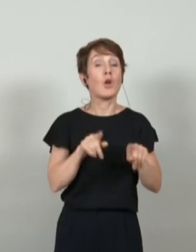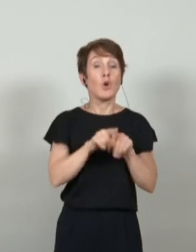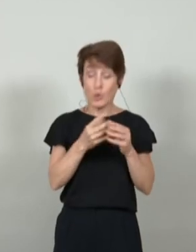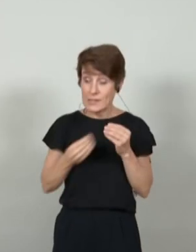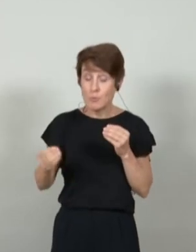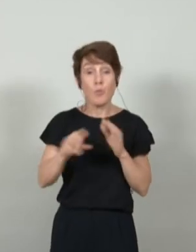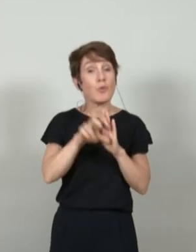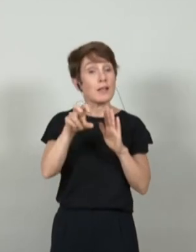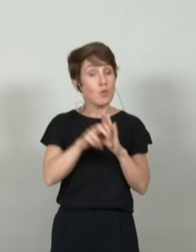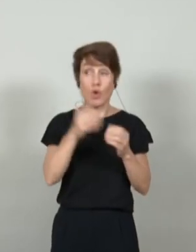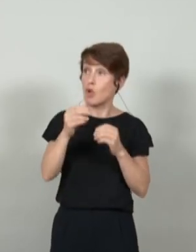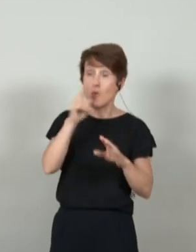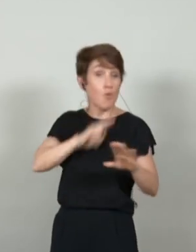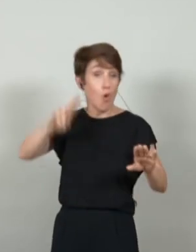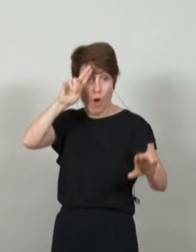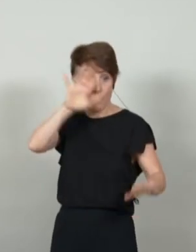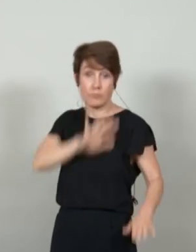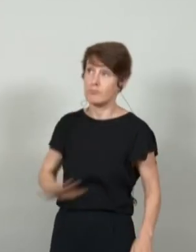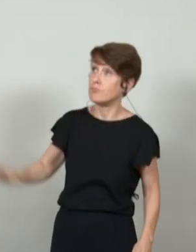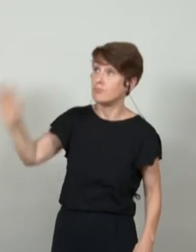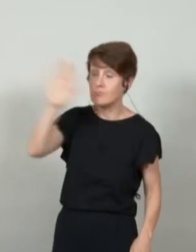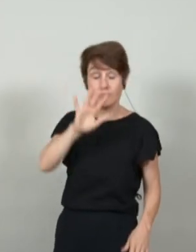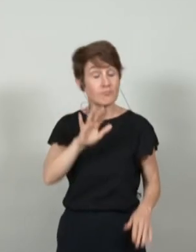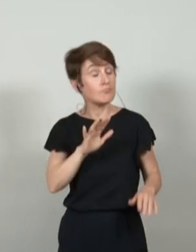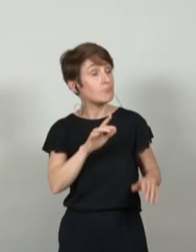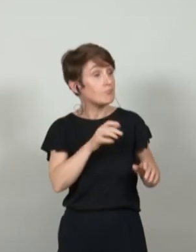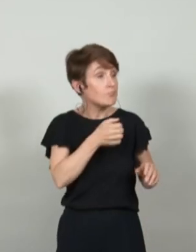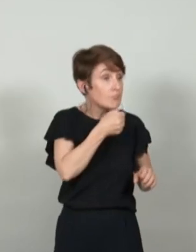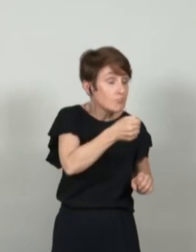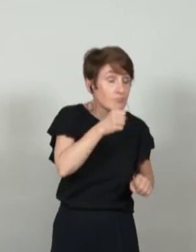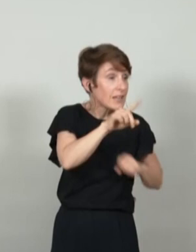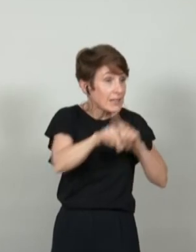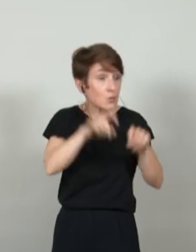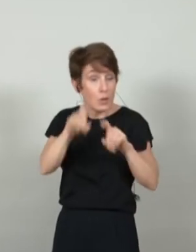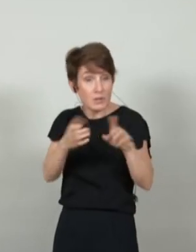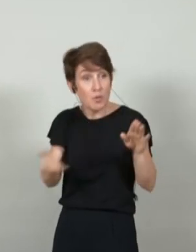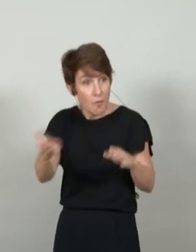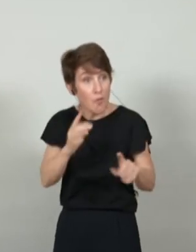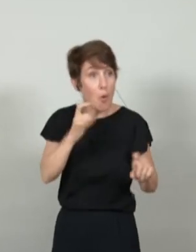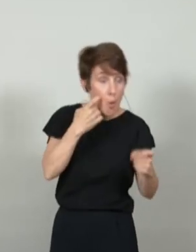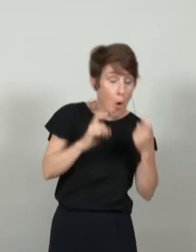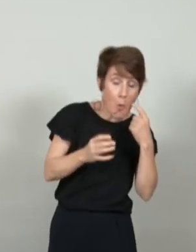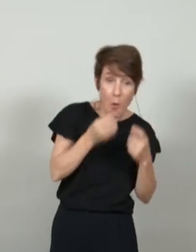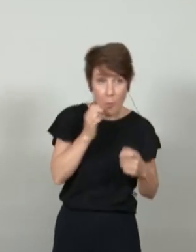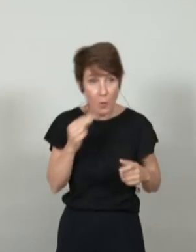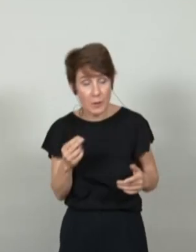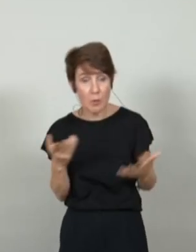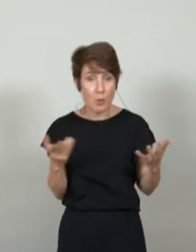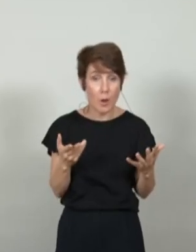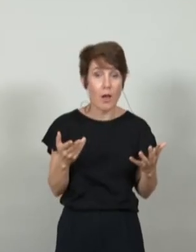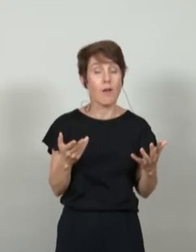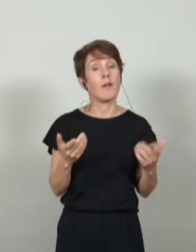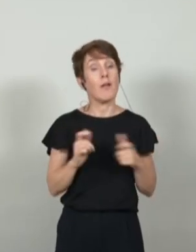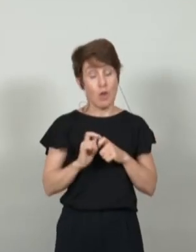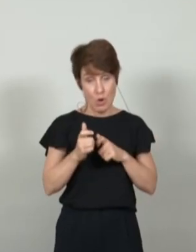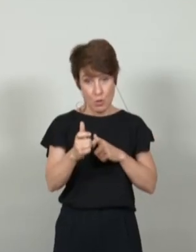ville et de l'Europe au sens large via les principales parties prenantes des villes lauréates l'impact qualitatif